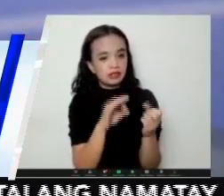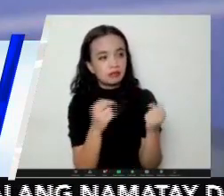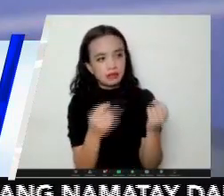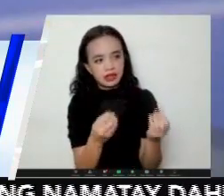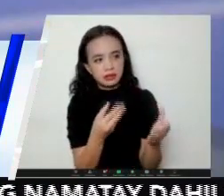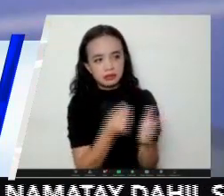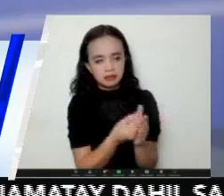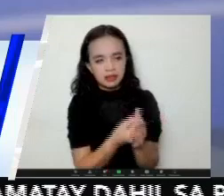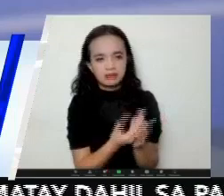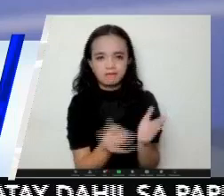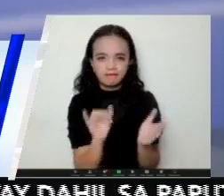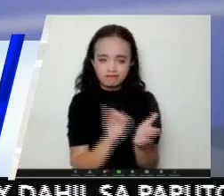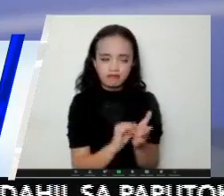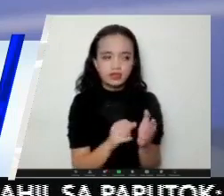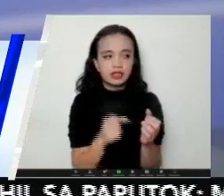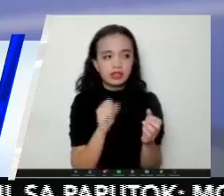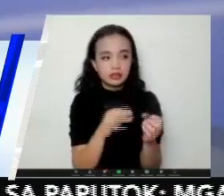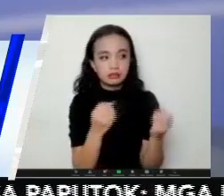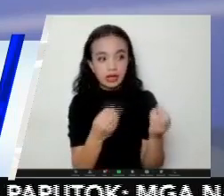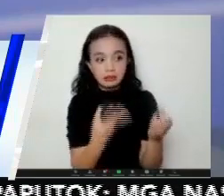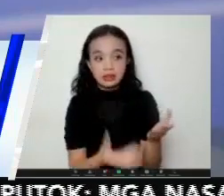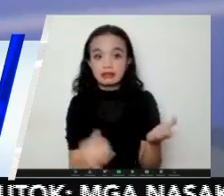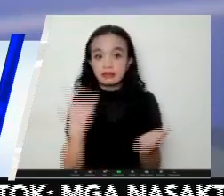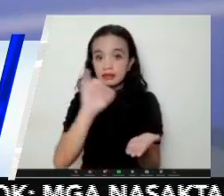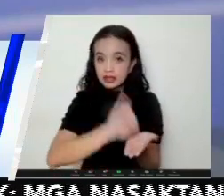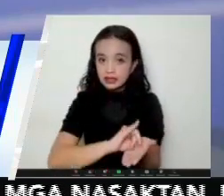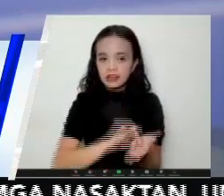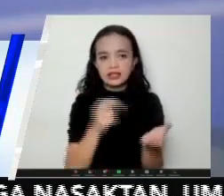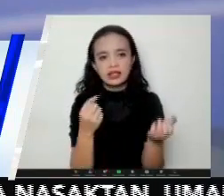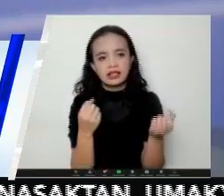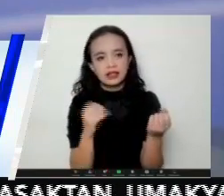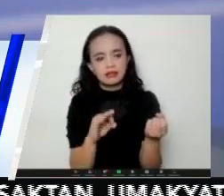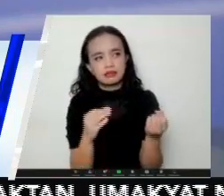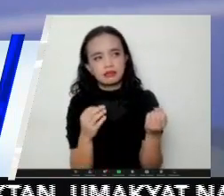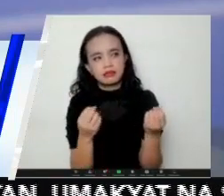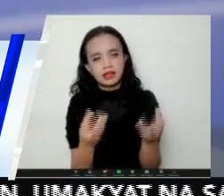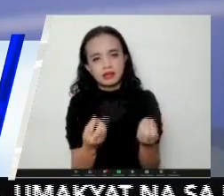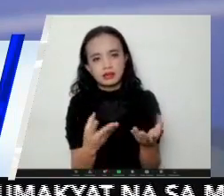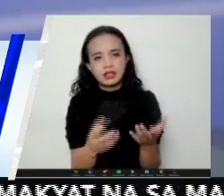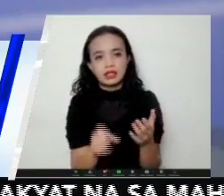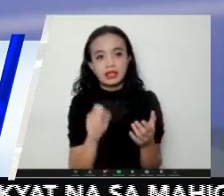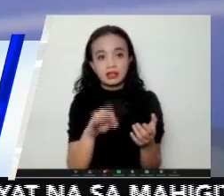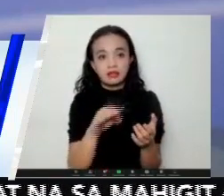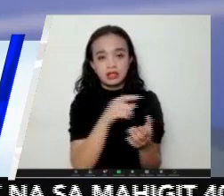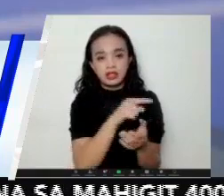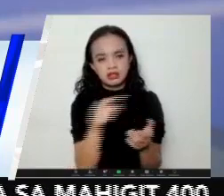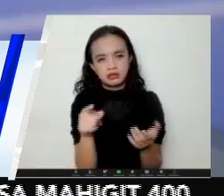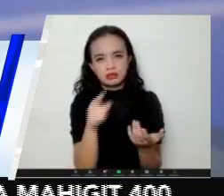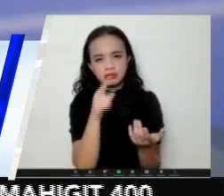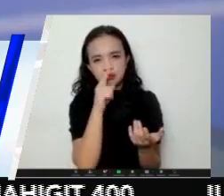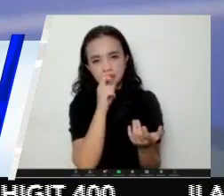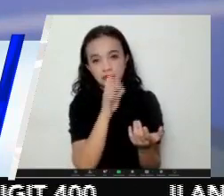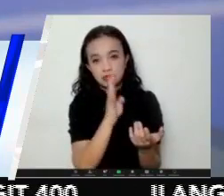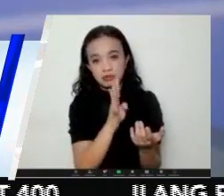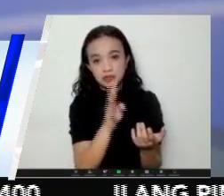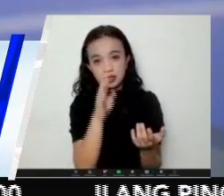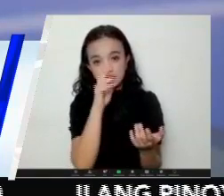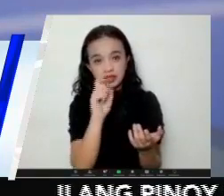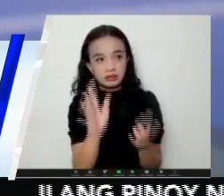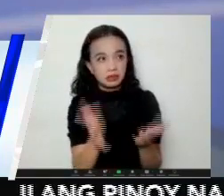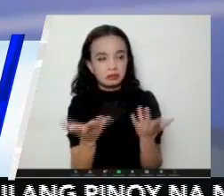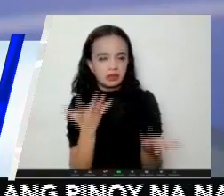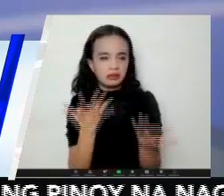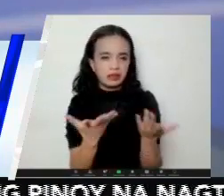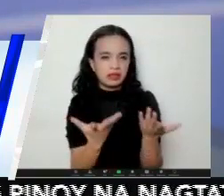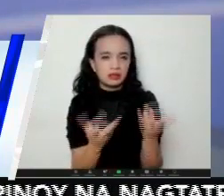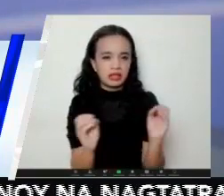Pag marami kang investments, pag marami kang by the time na 40, 50, alimbawa, wala na tayo sa showbiz, doon na